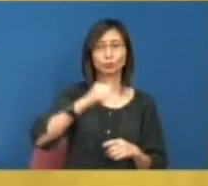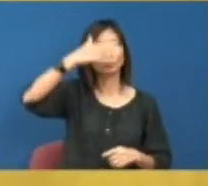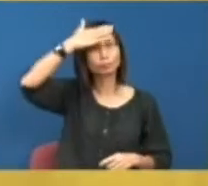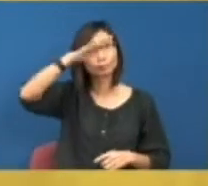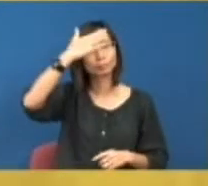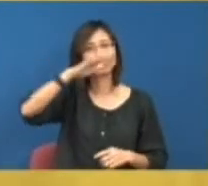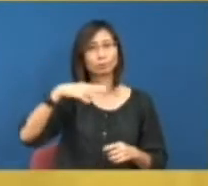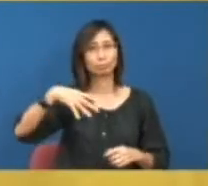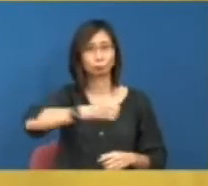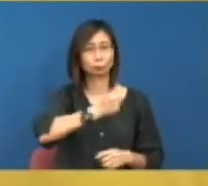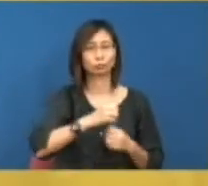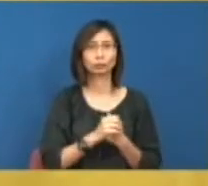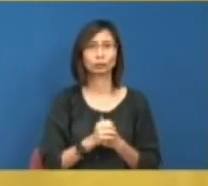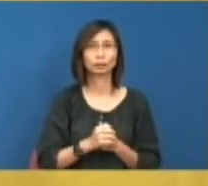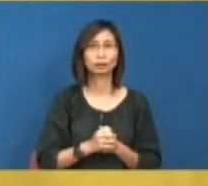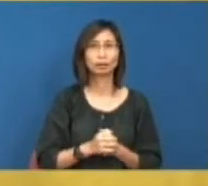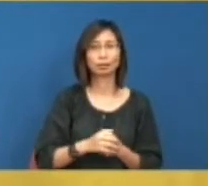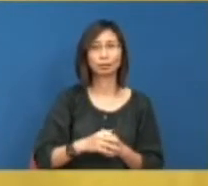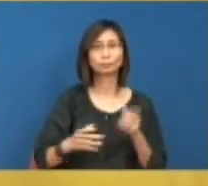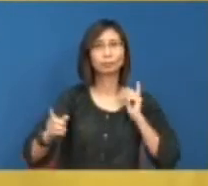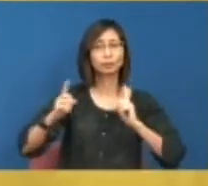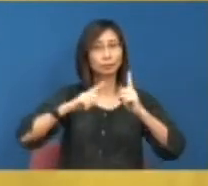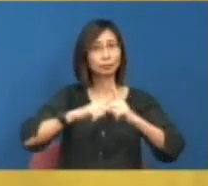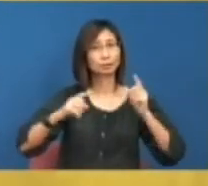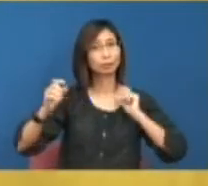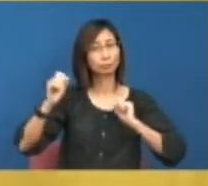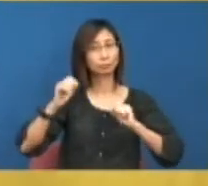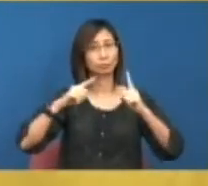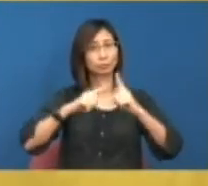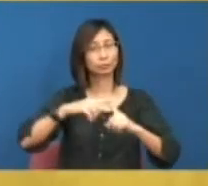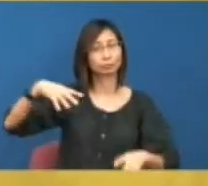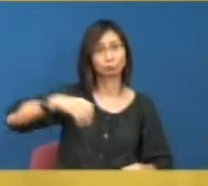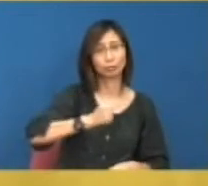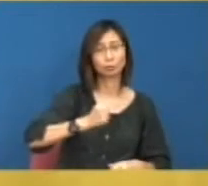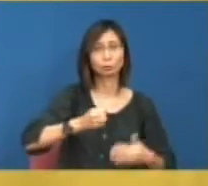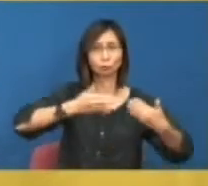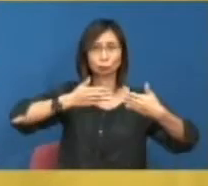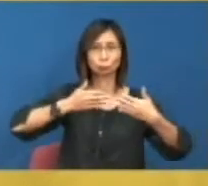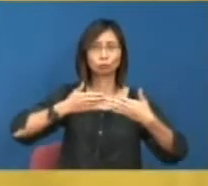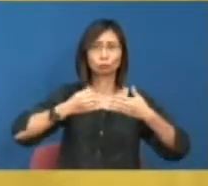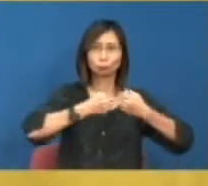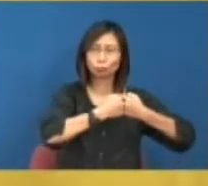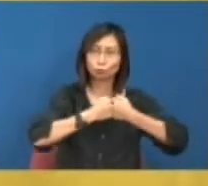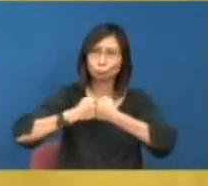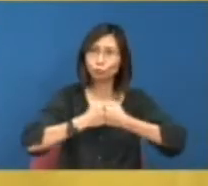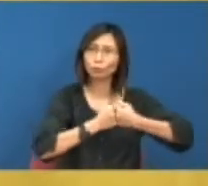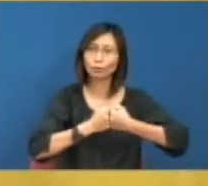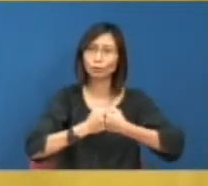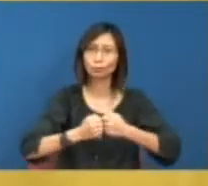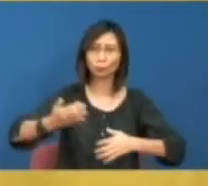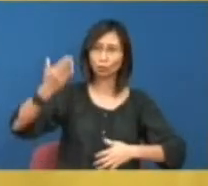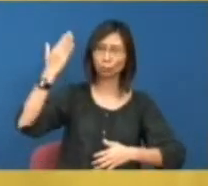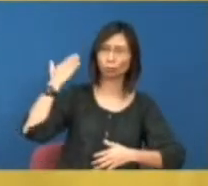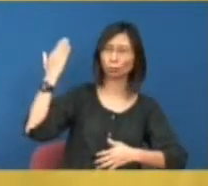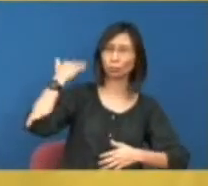一，民主嘅阻力就係喺過去幾十年嚟，尤其是係過去 14年